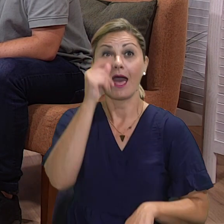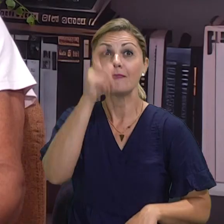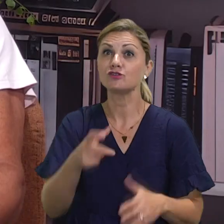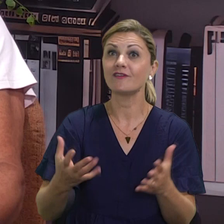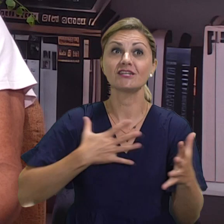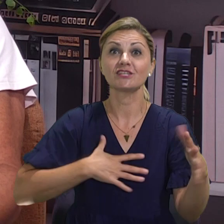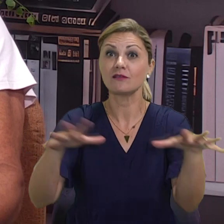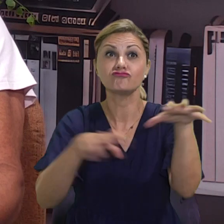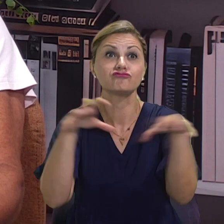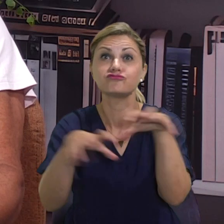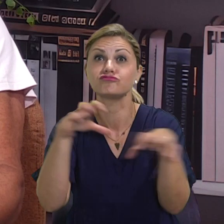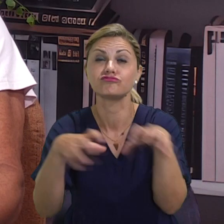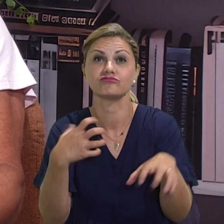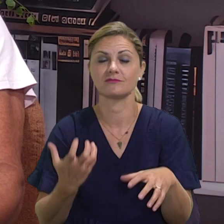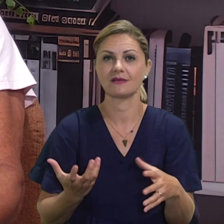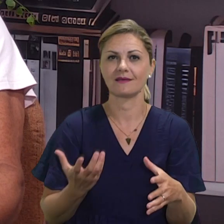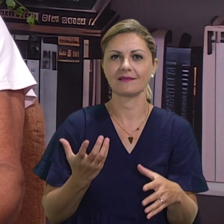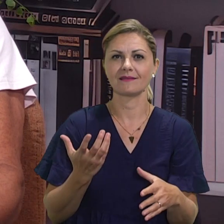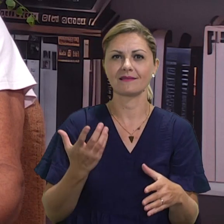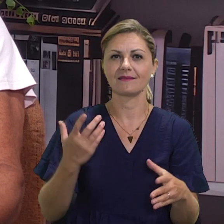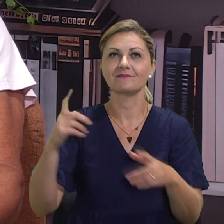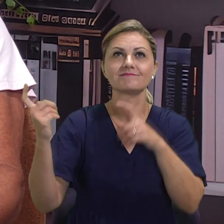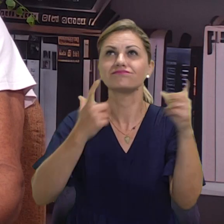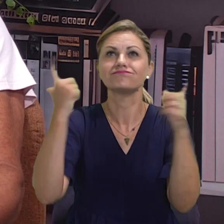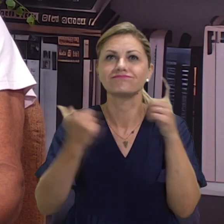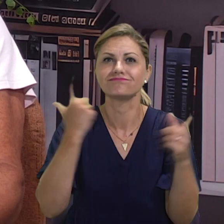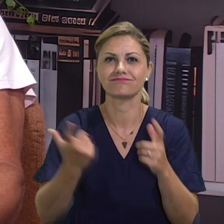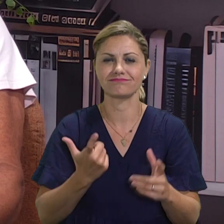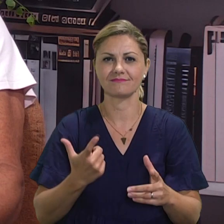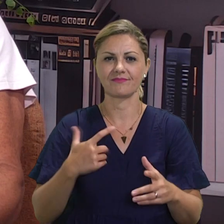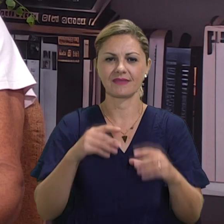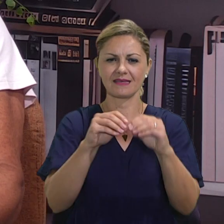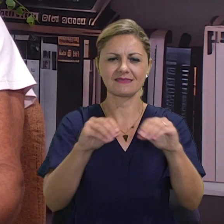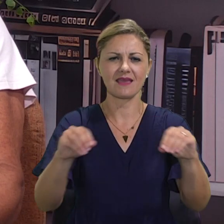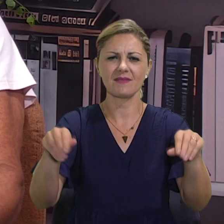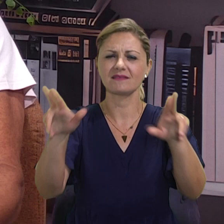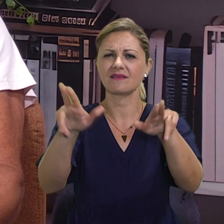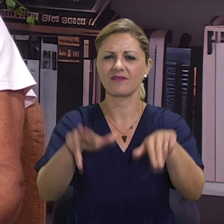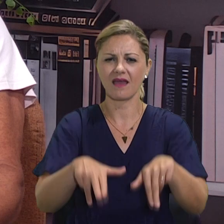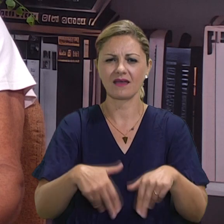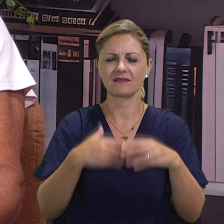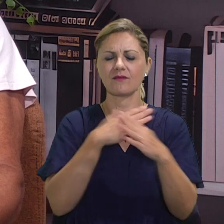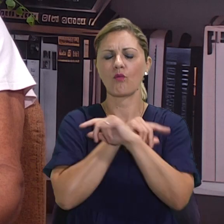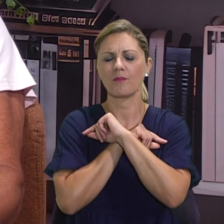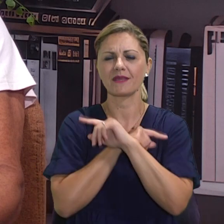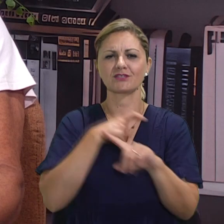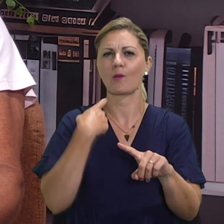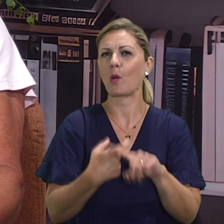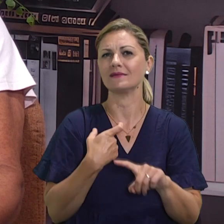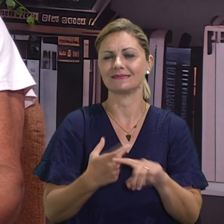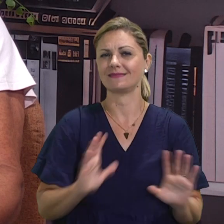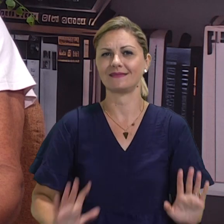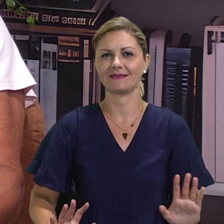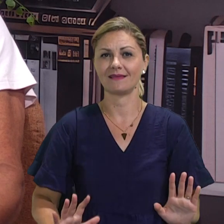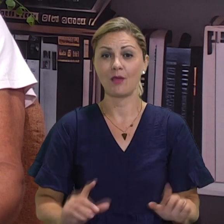kočeta. Ma čovjek bi tija više, istiva je sve po redu, kad se ferma potla priše, zemlji samo